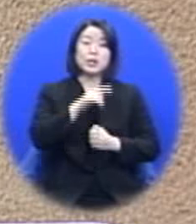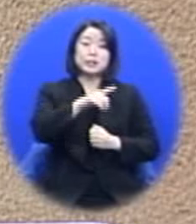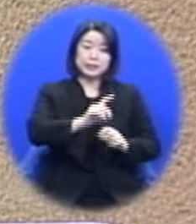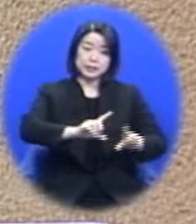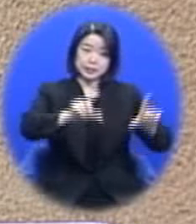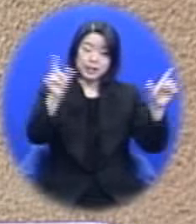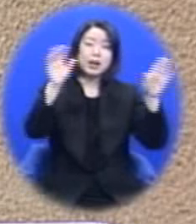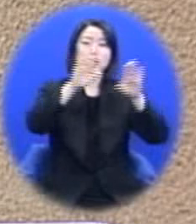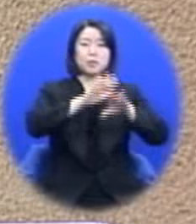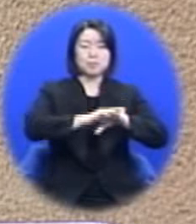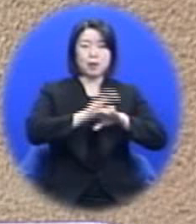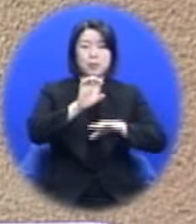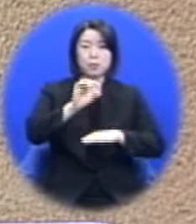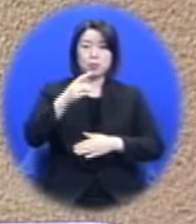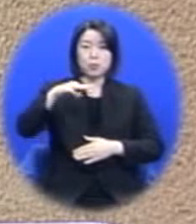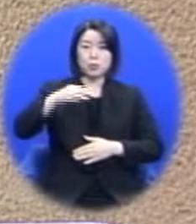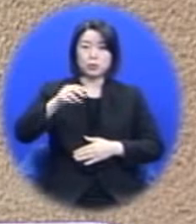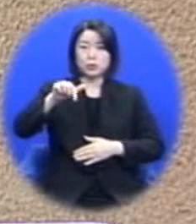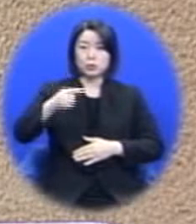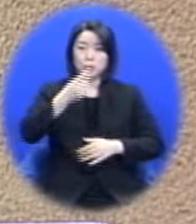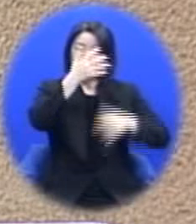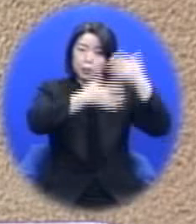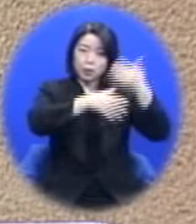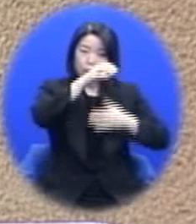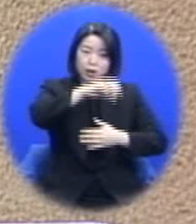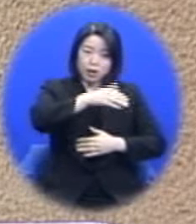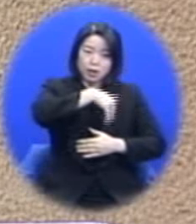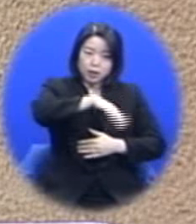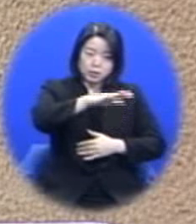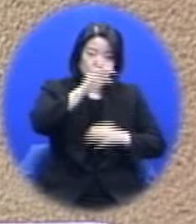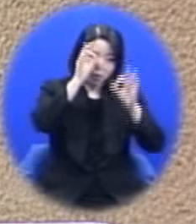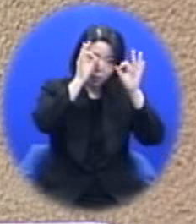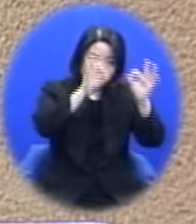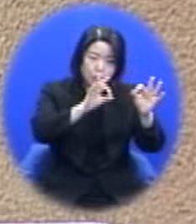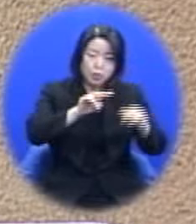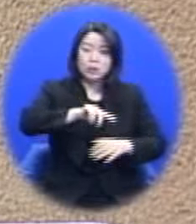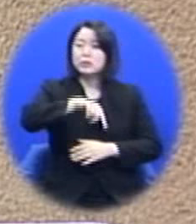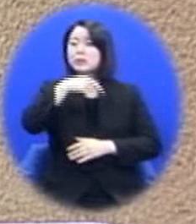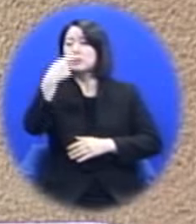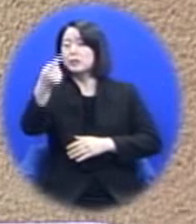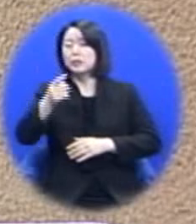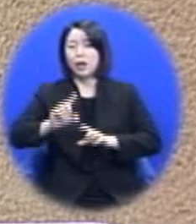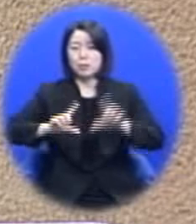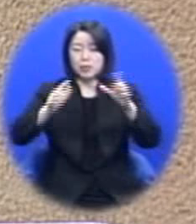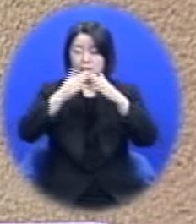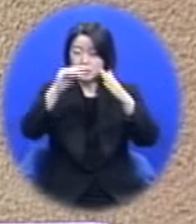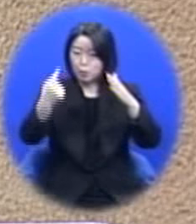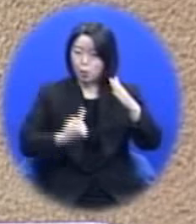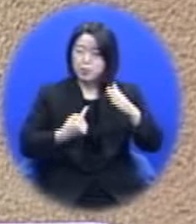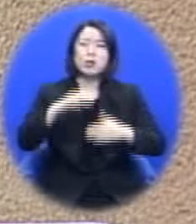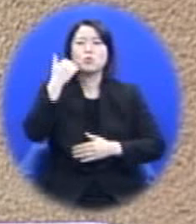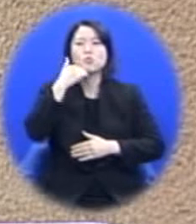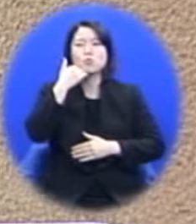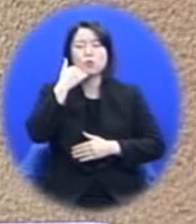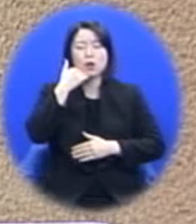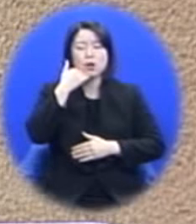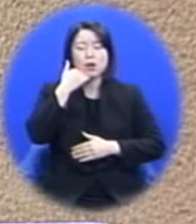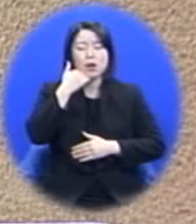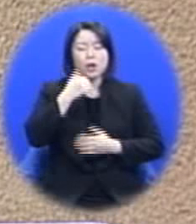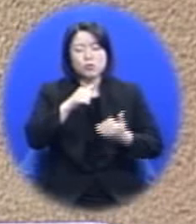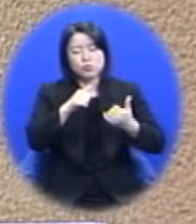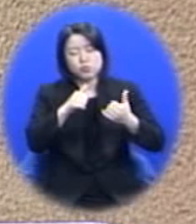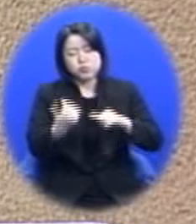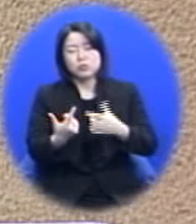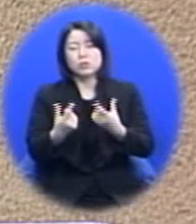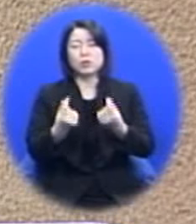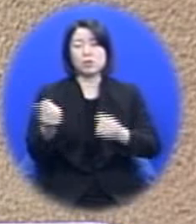밤에 포르노물 영화관 가서 그런 걸 보고 그리고 그 다음날 집에 오면 누가 한 사람이 거의 죽을 것 같이 아파 있는